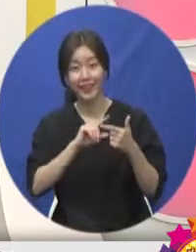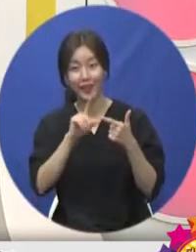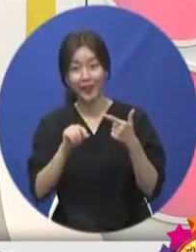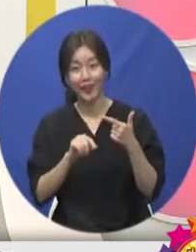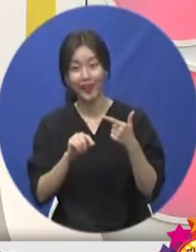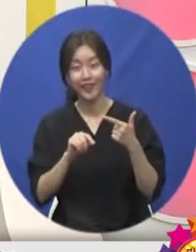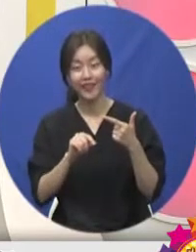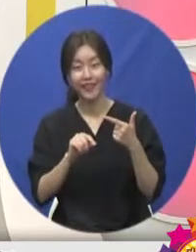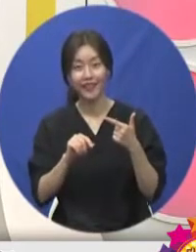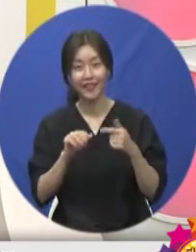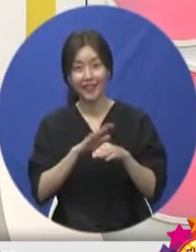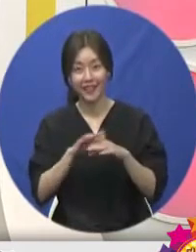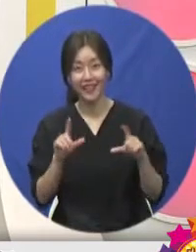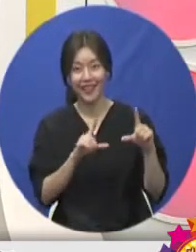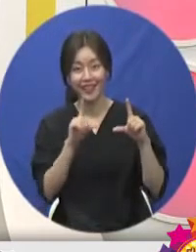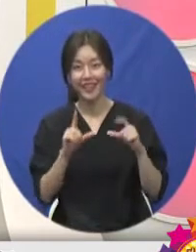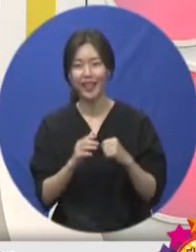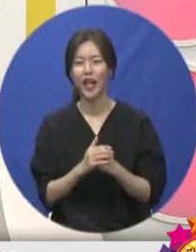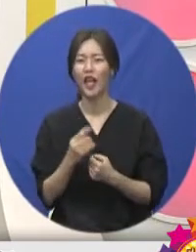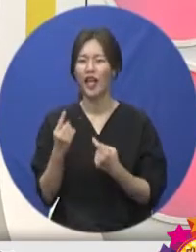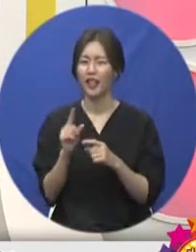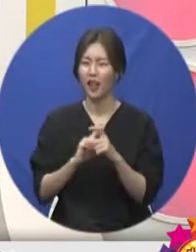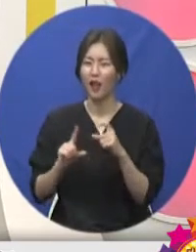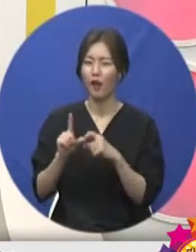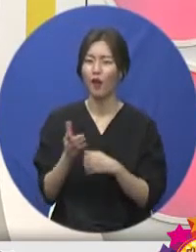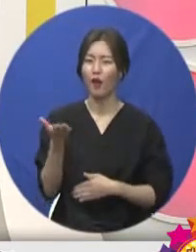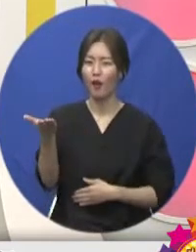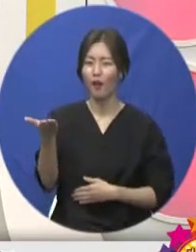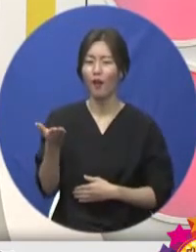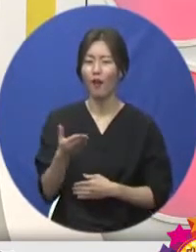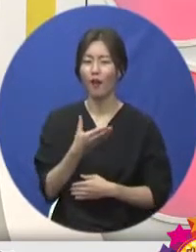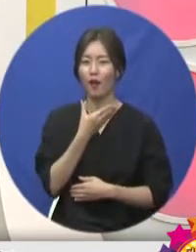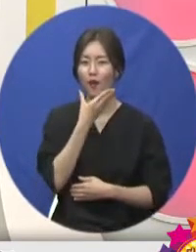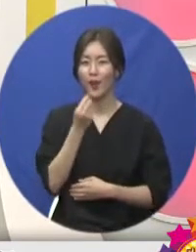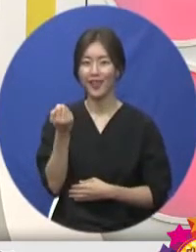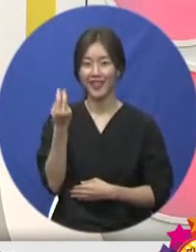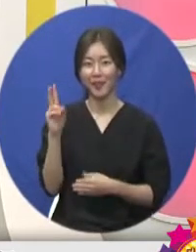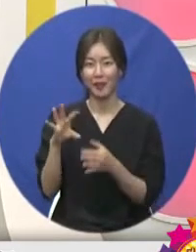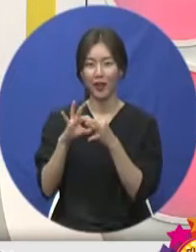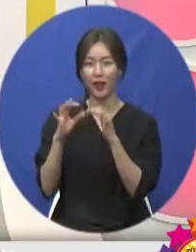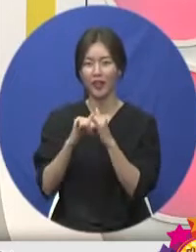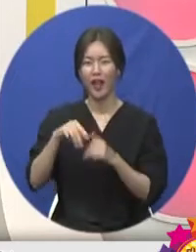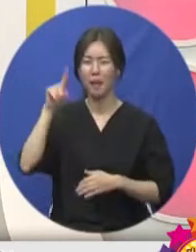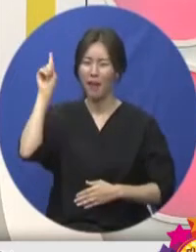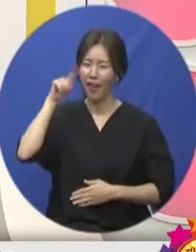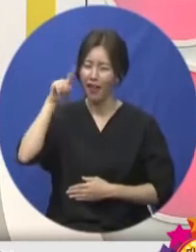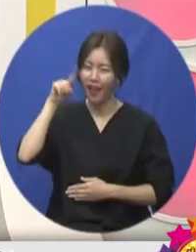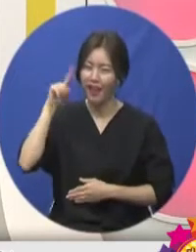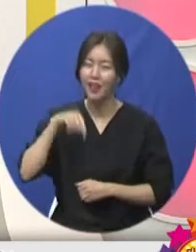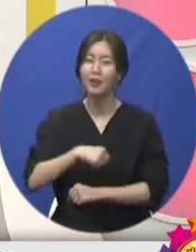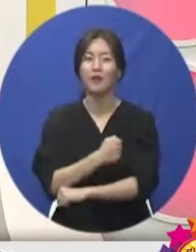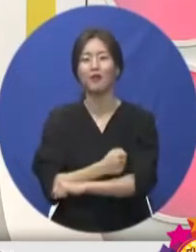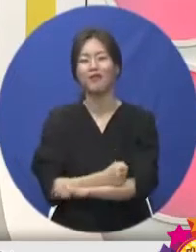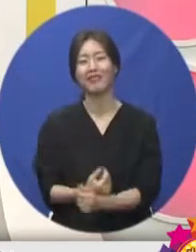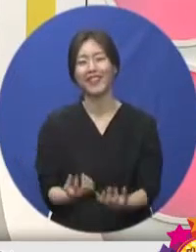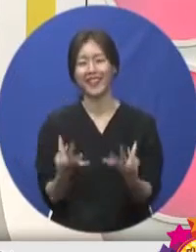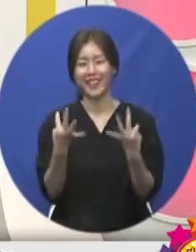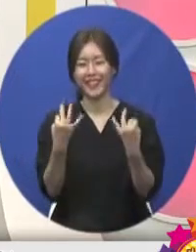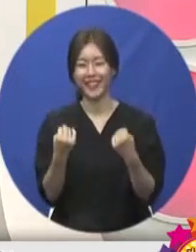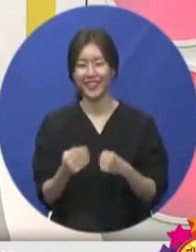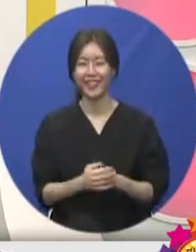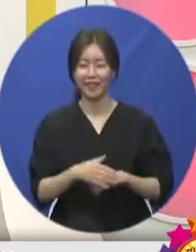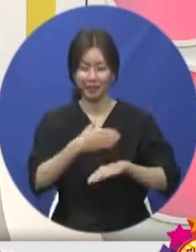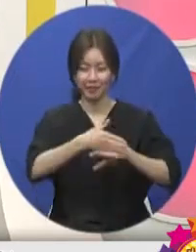달도. 예, 저보다 그 복지TV 관계자 여러분들이 예. 네. 매일 고생이 많죠. 아유.